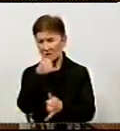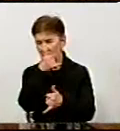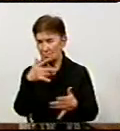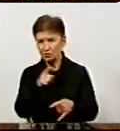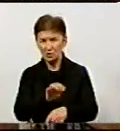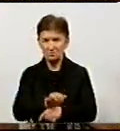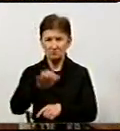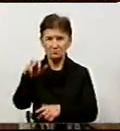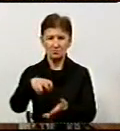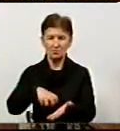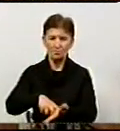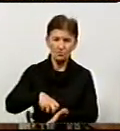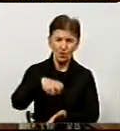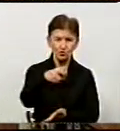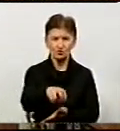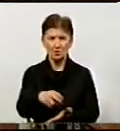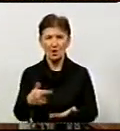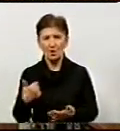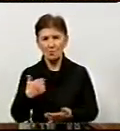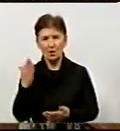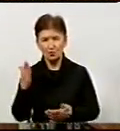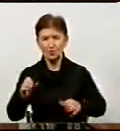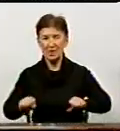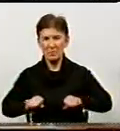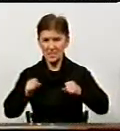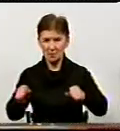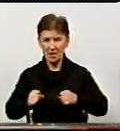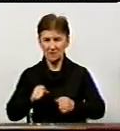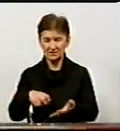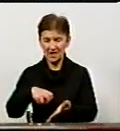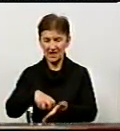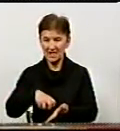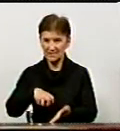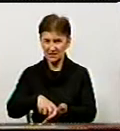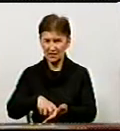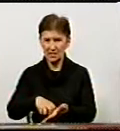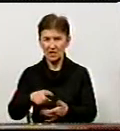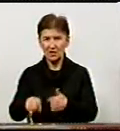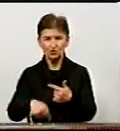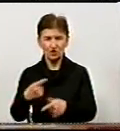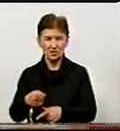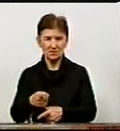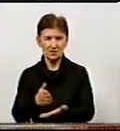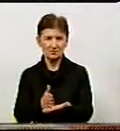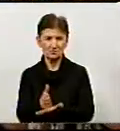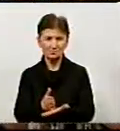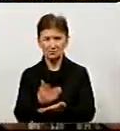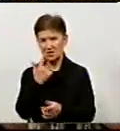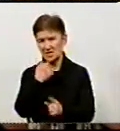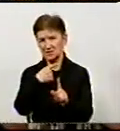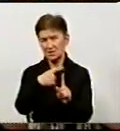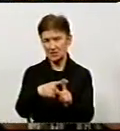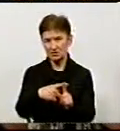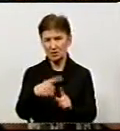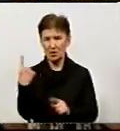листа поштою там туди якось. Ми будемо намагатися ці листи, які ми зберемо, передати через місію ОБСЄ або через Червоний Хрест. Тиждень